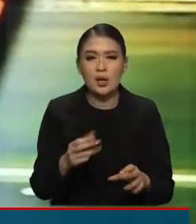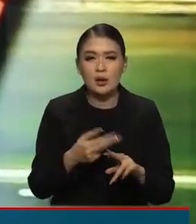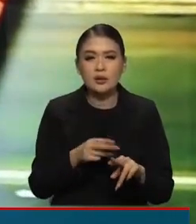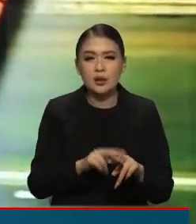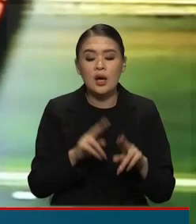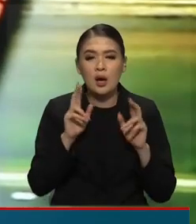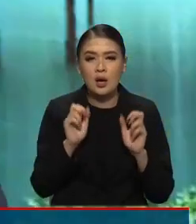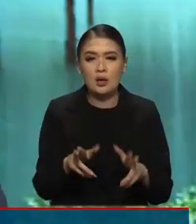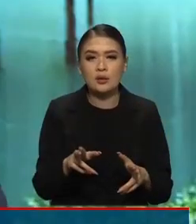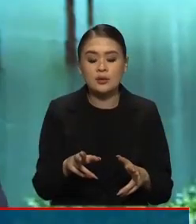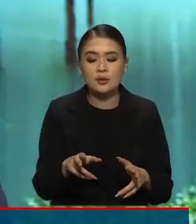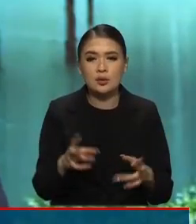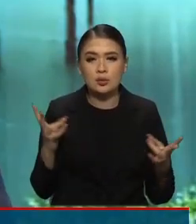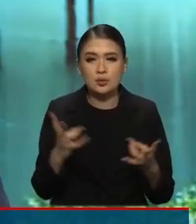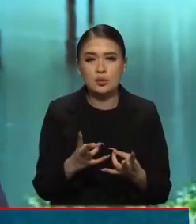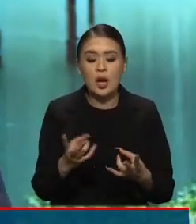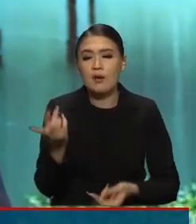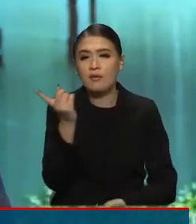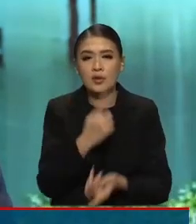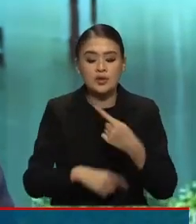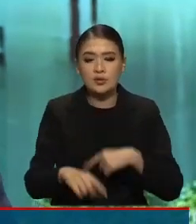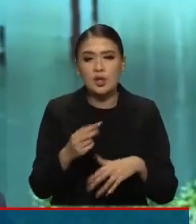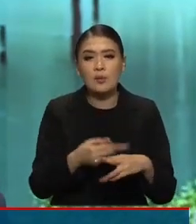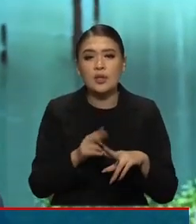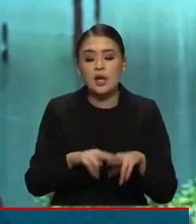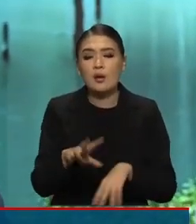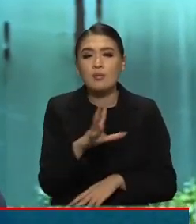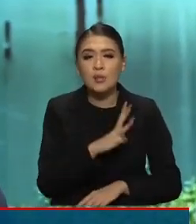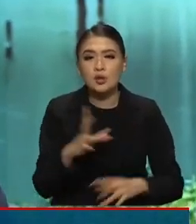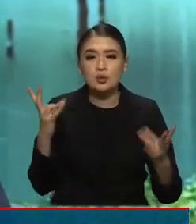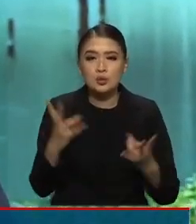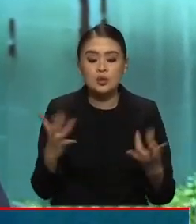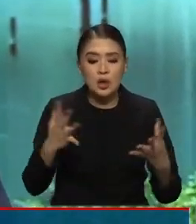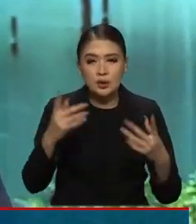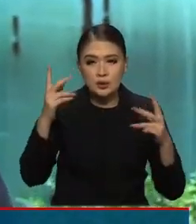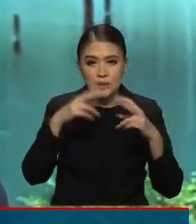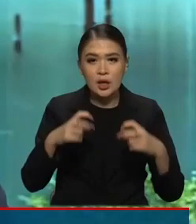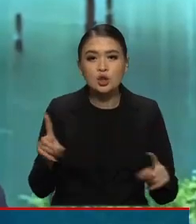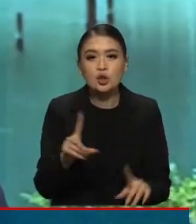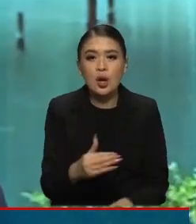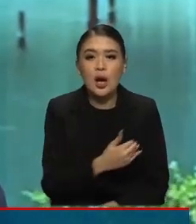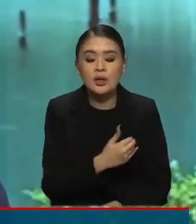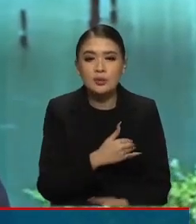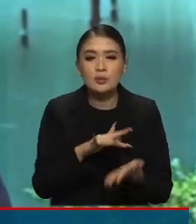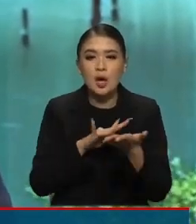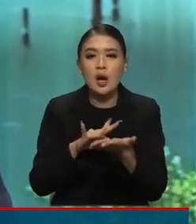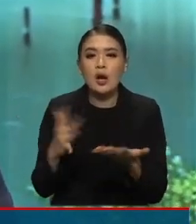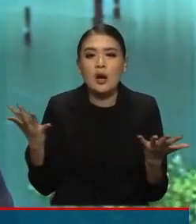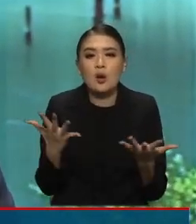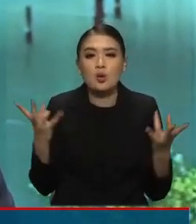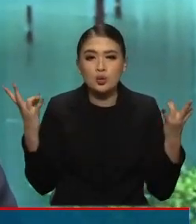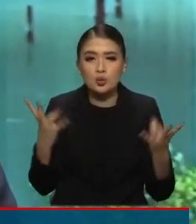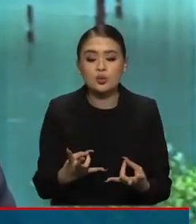вами возвращаемся к концепции. Вот это должна быть концепция. То есть мы должны определиться, что мы хотим. Точно. Какой туризм мы хотим